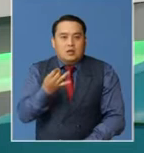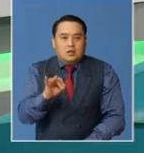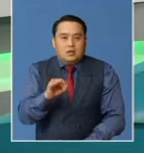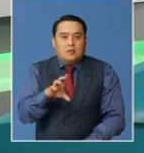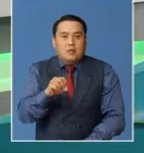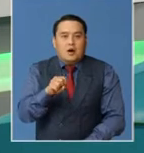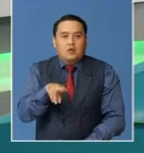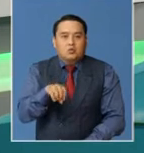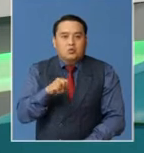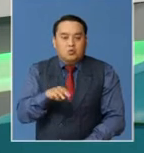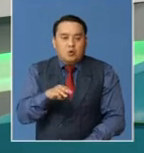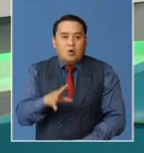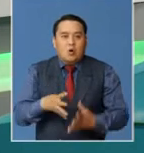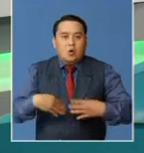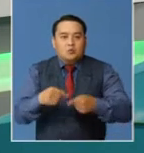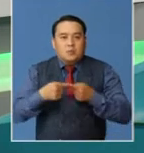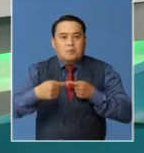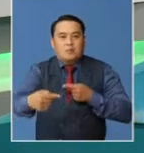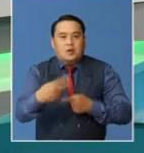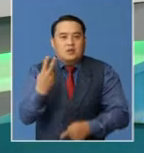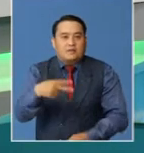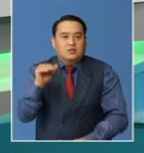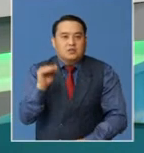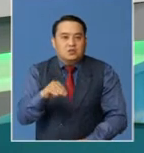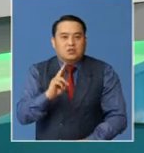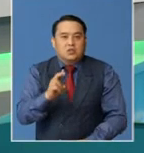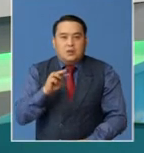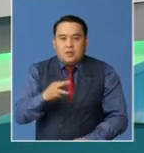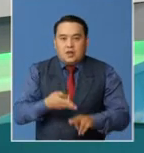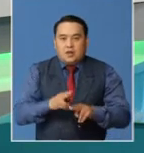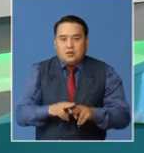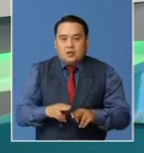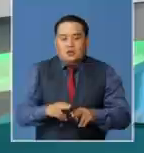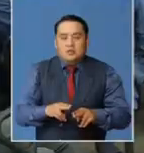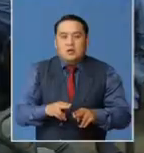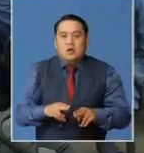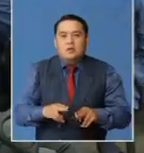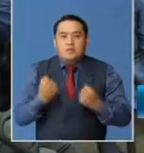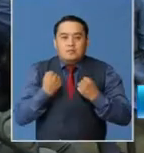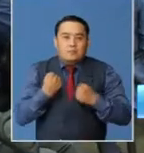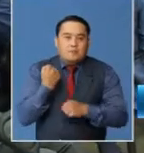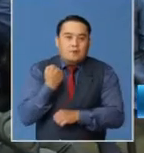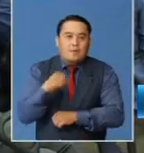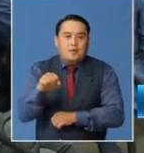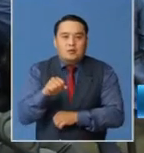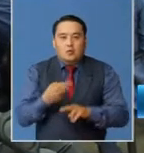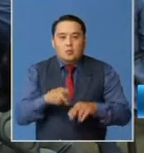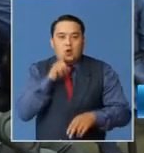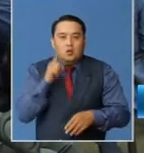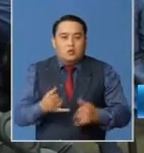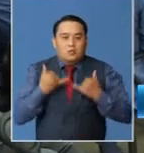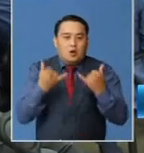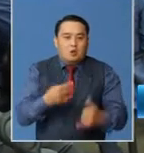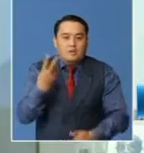панорама, Башута, Турист. Общая их протяженность 20 тысяч километров. Это весьма символично. Победу над вершинами молодежь приурочила